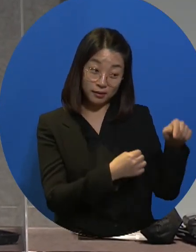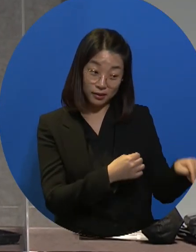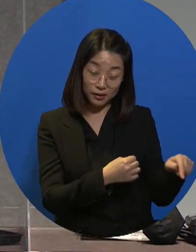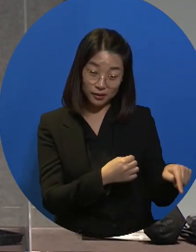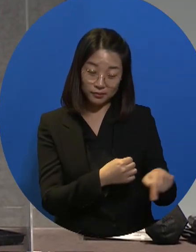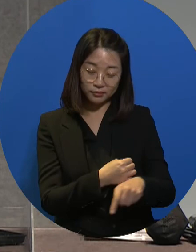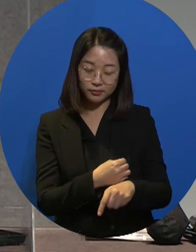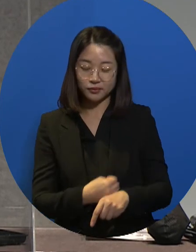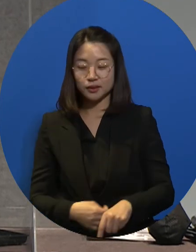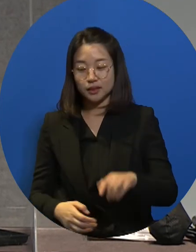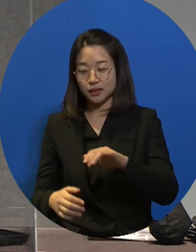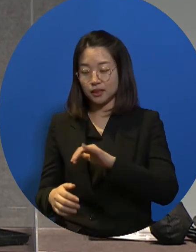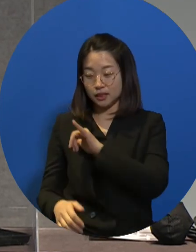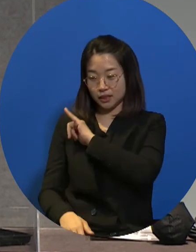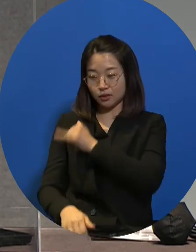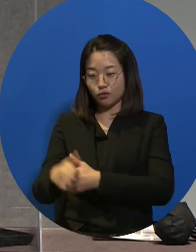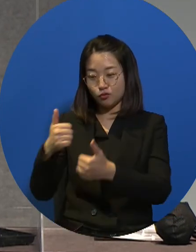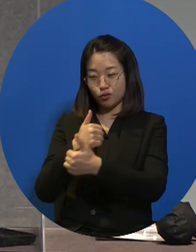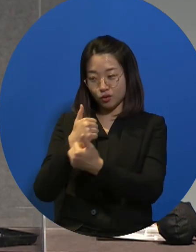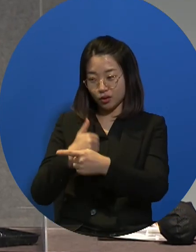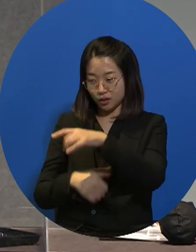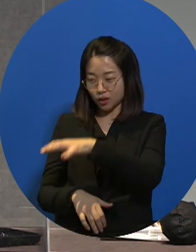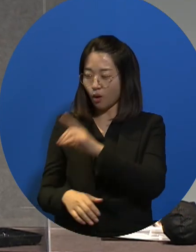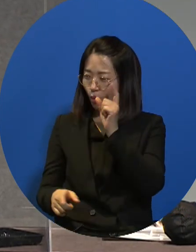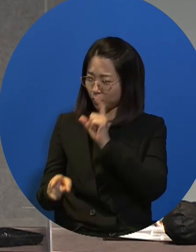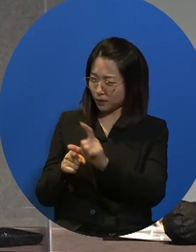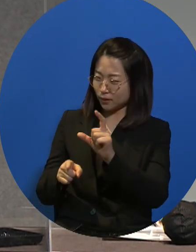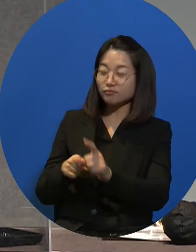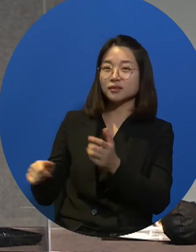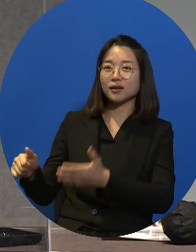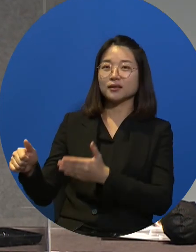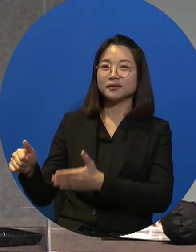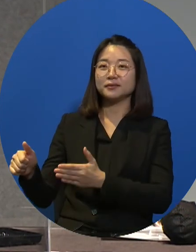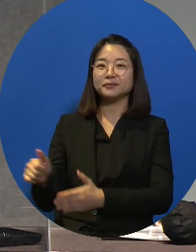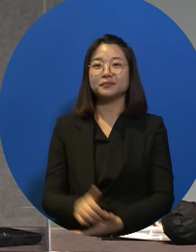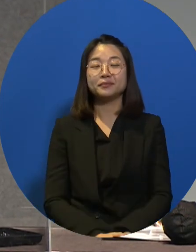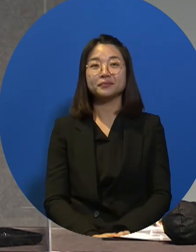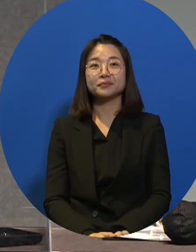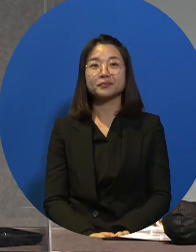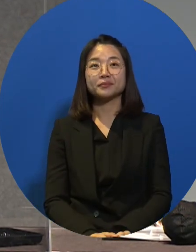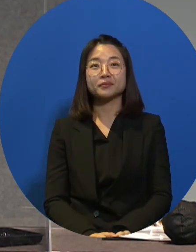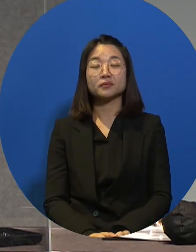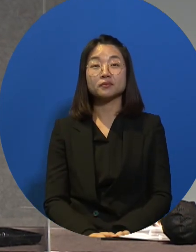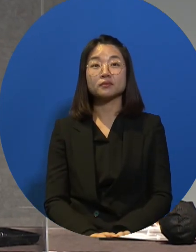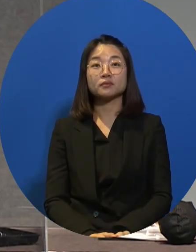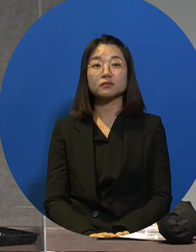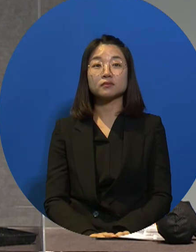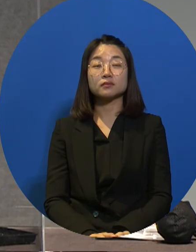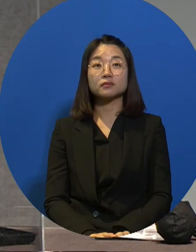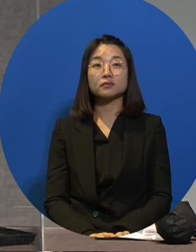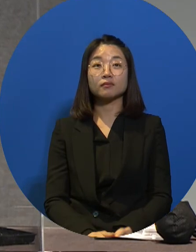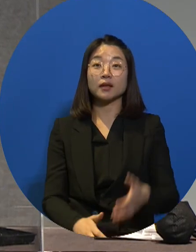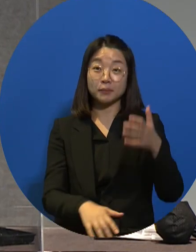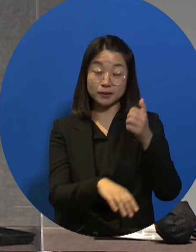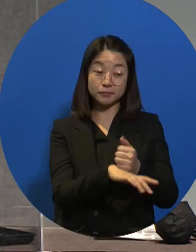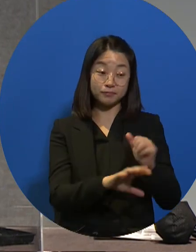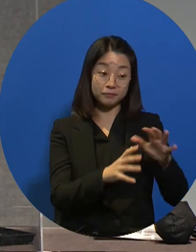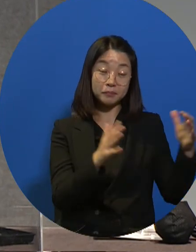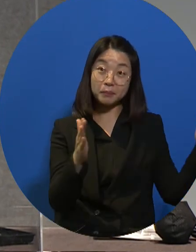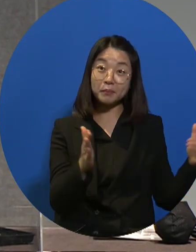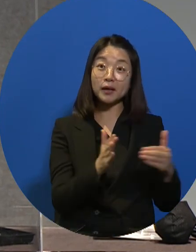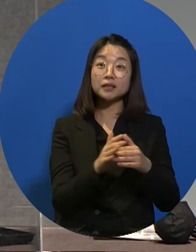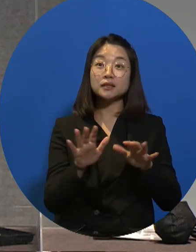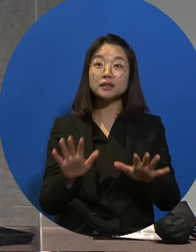잘 담아서 인권위원회에서 고민을 해주시기를 당부드립니다. 네, 마지막 토론까지 마쳤는데요.